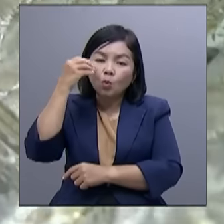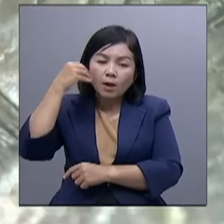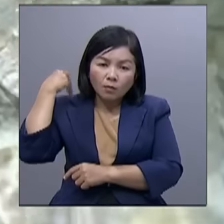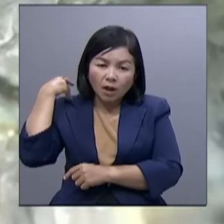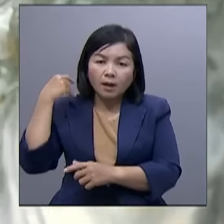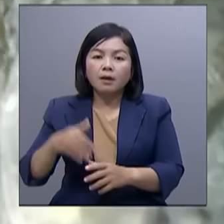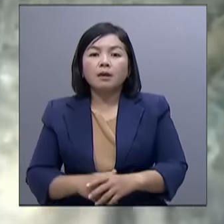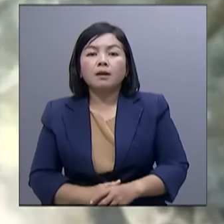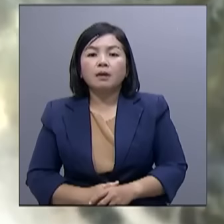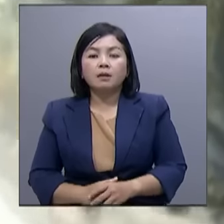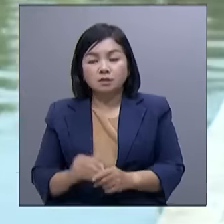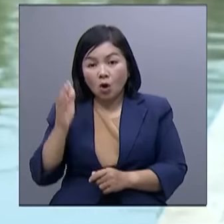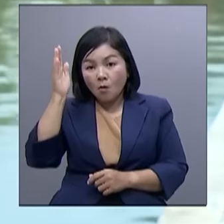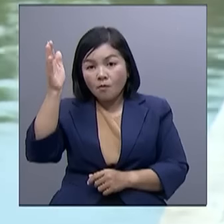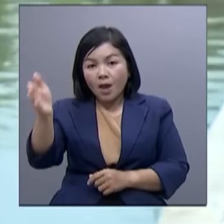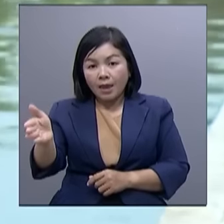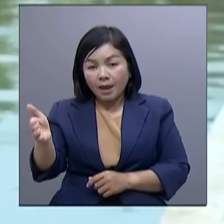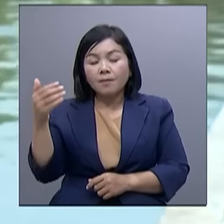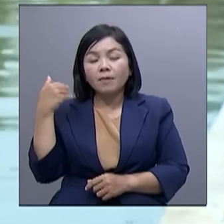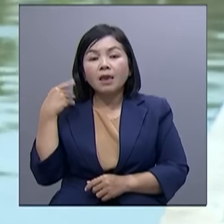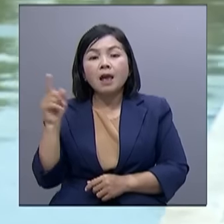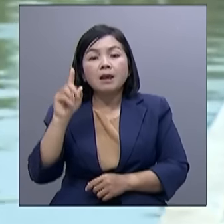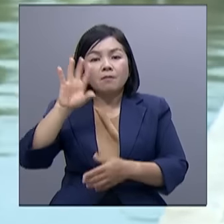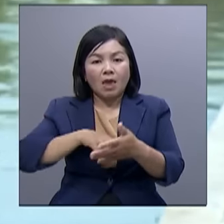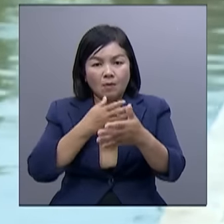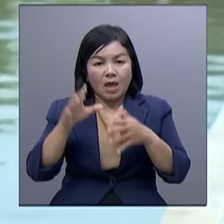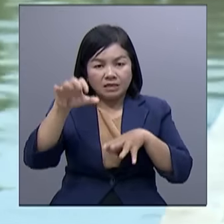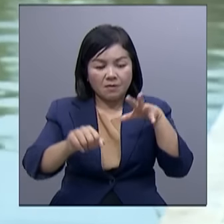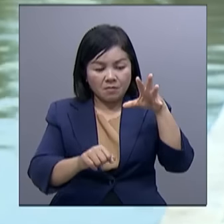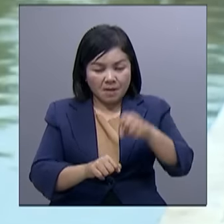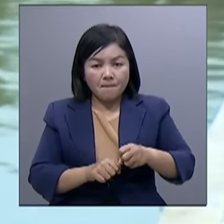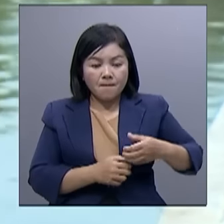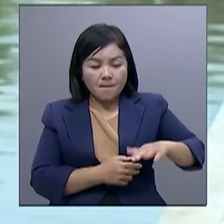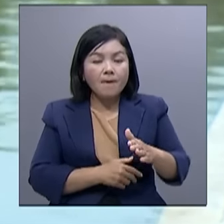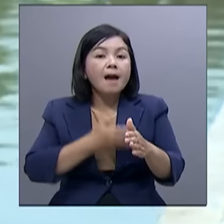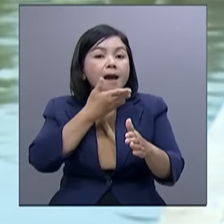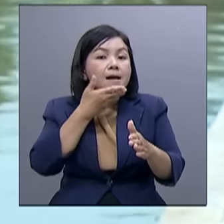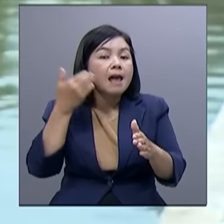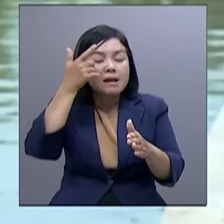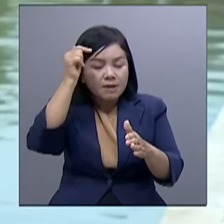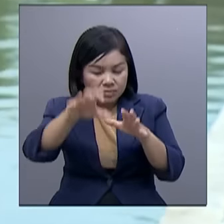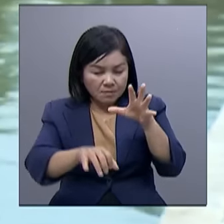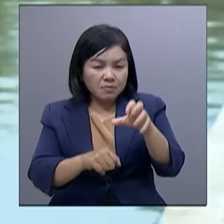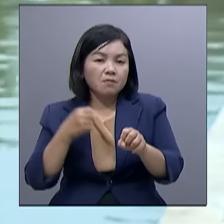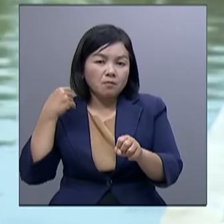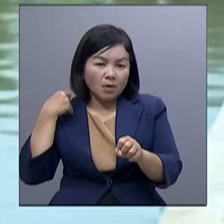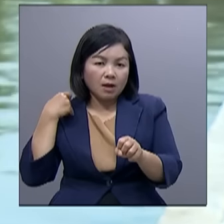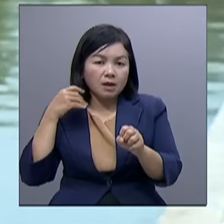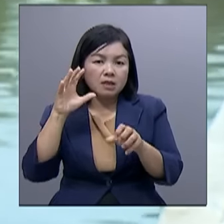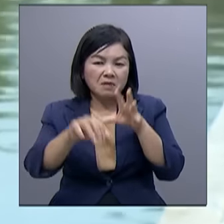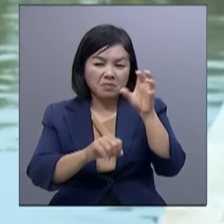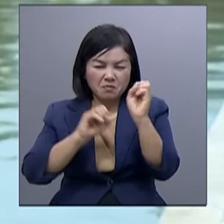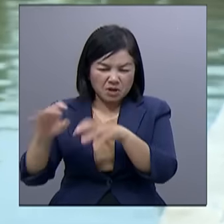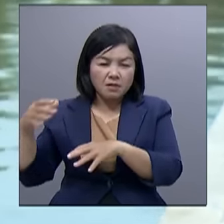มครับหลังจากนี้เนี่ยเจ้าหน้าที่ยังคงมีการเปิดแผนปฏิบัติการนะครับในการที่จะกำจัดปลาหมอคางดำอย่างต่อเนื่องครับโดยวันนี้นะครับ